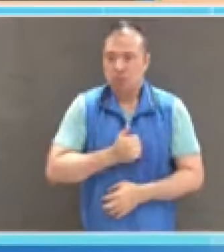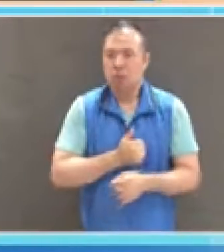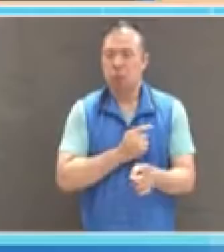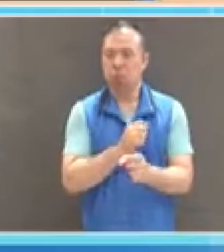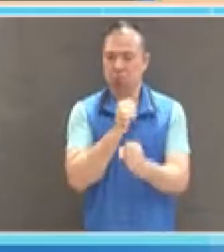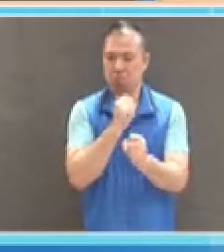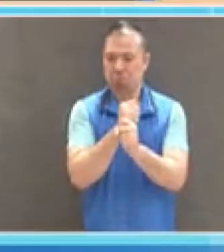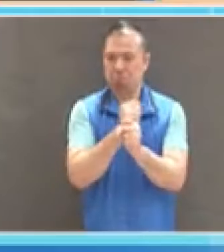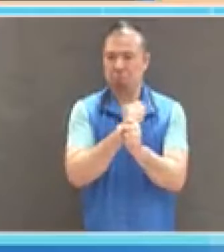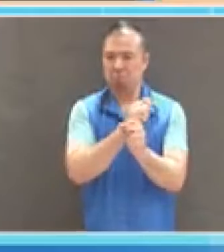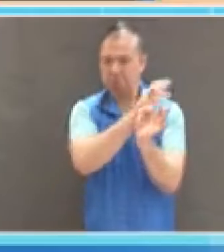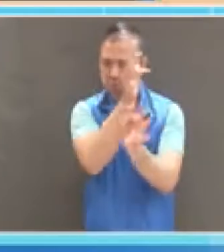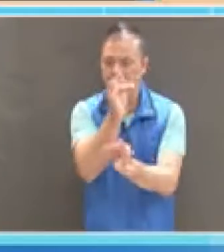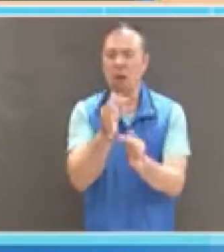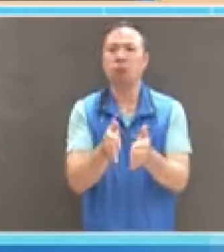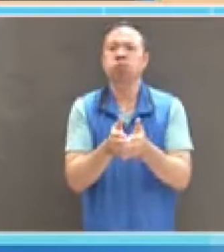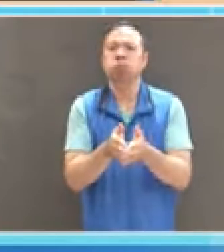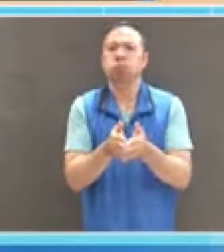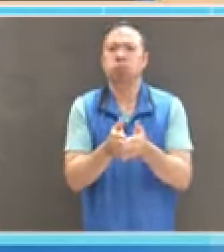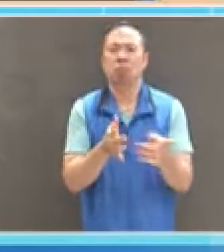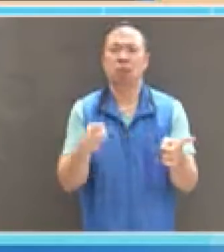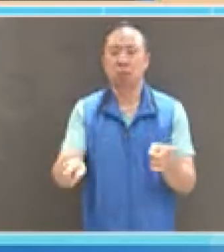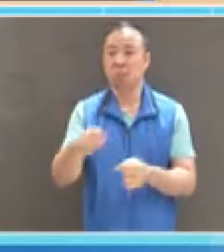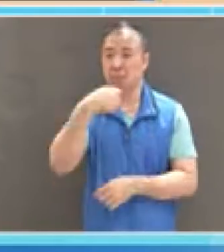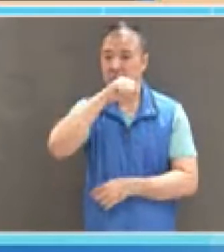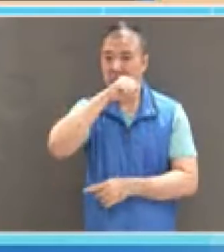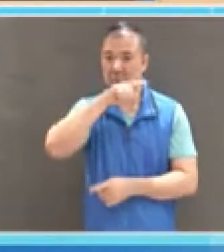我们再经不起一次蹂躏。